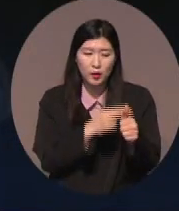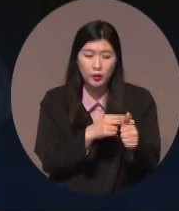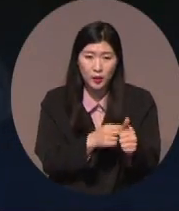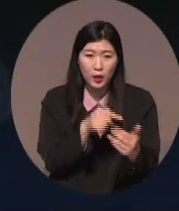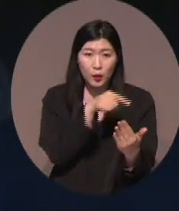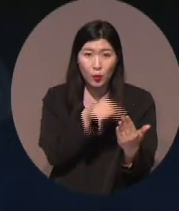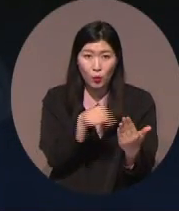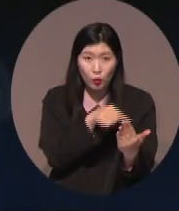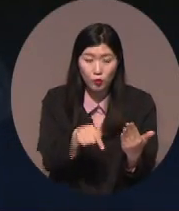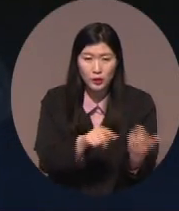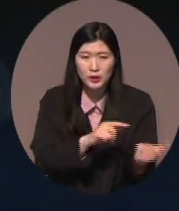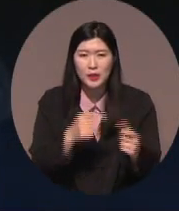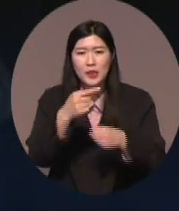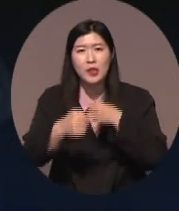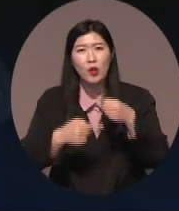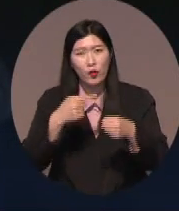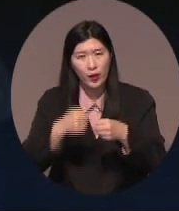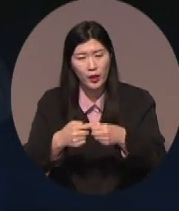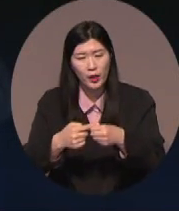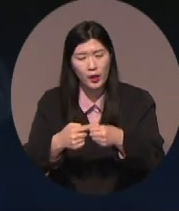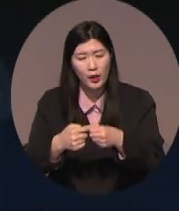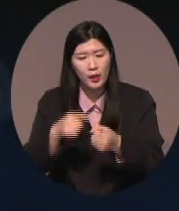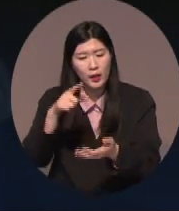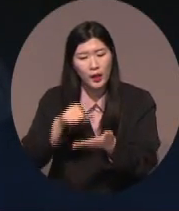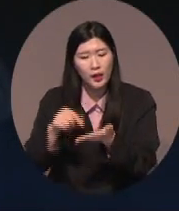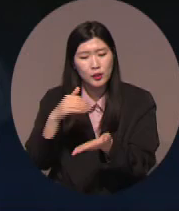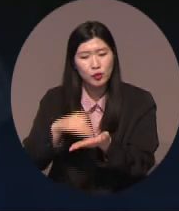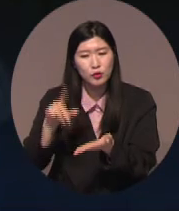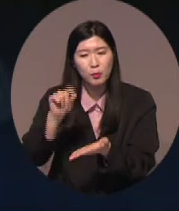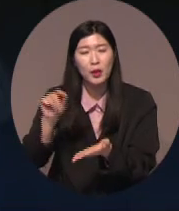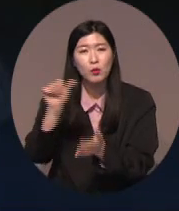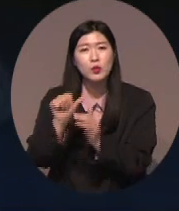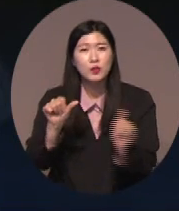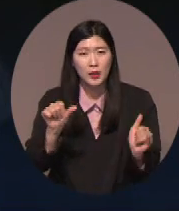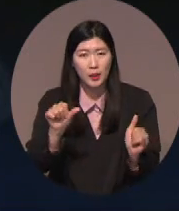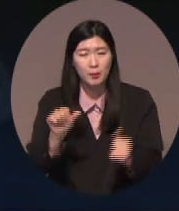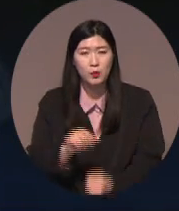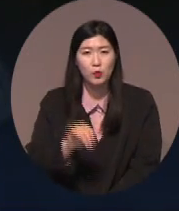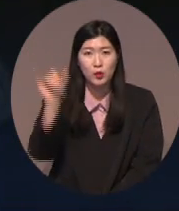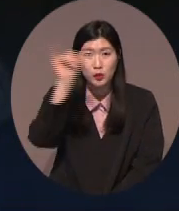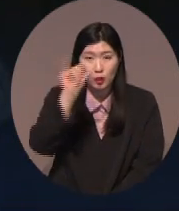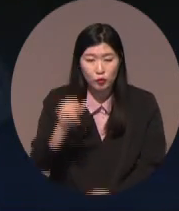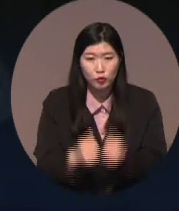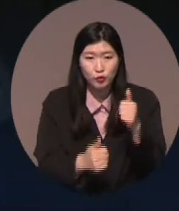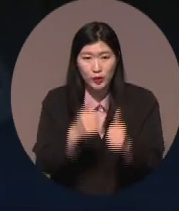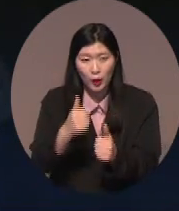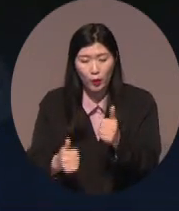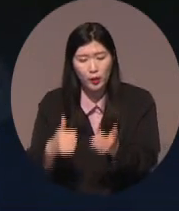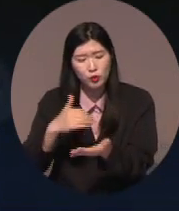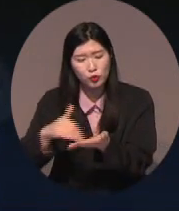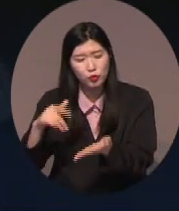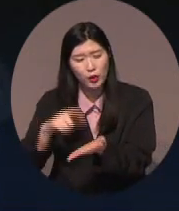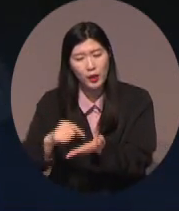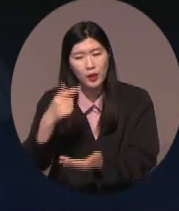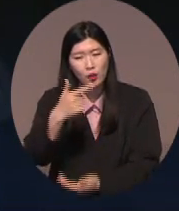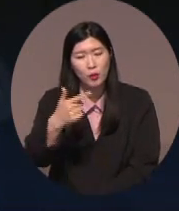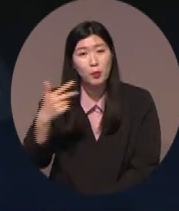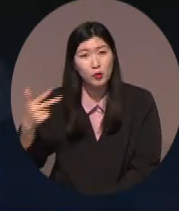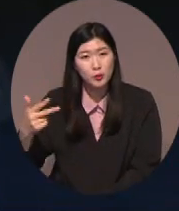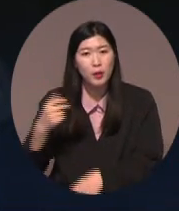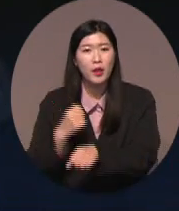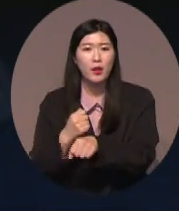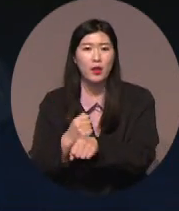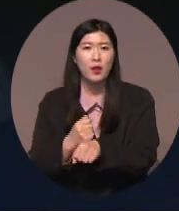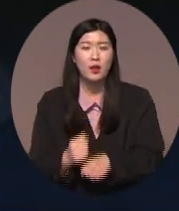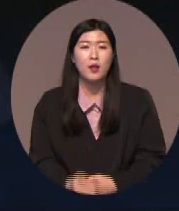교육이 1년에 한 15천 명이 있습니다 1년에 저희들이 전국대회를 한 여섯 내지 일곱번 전국대회를